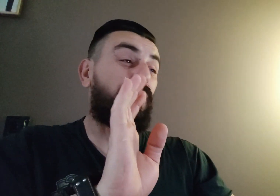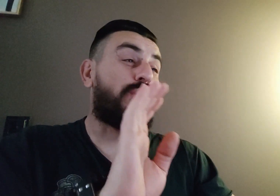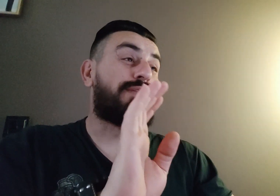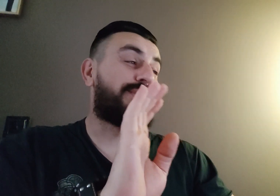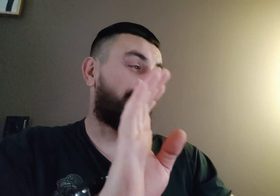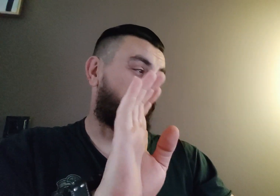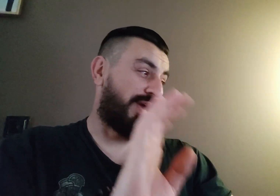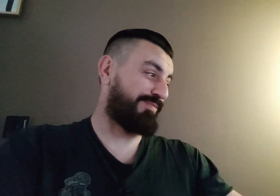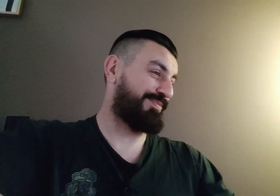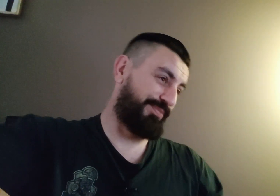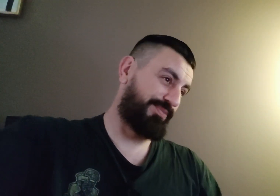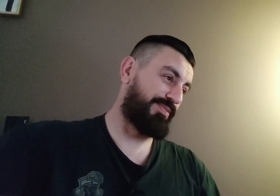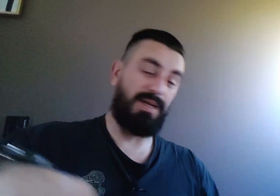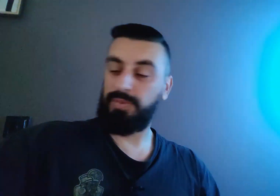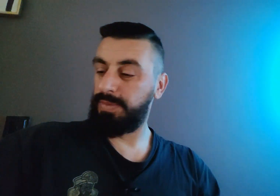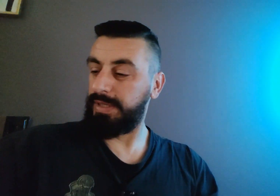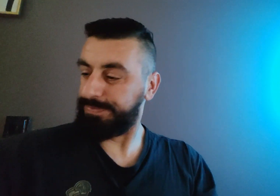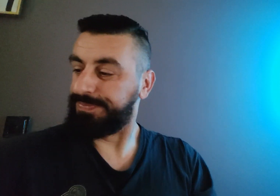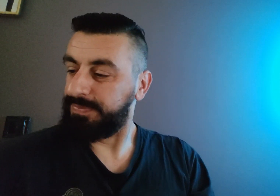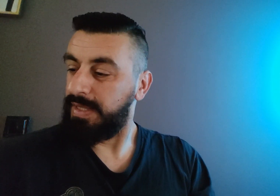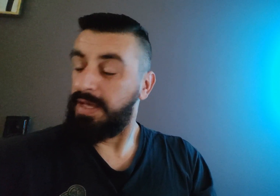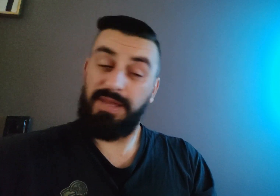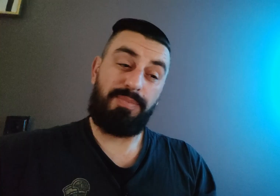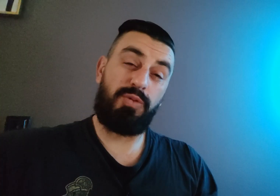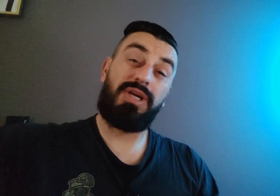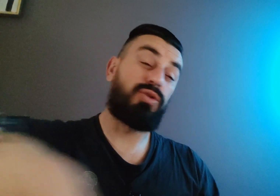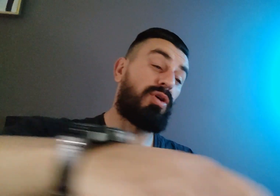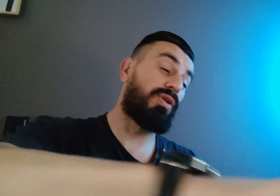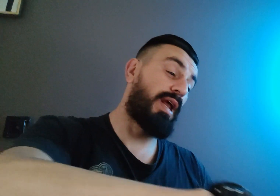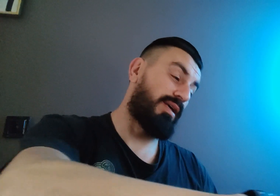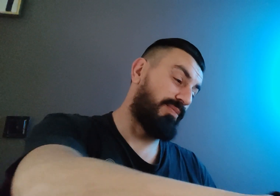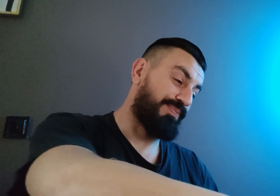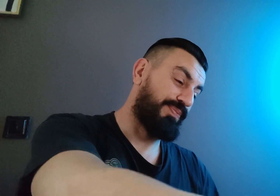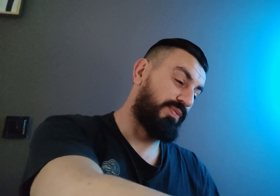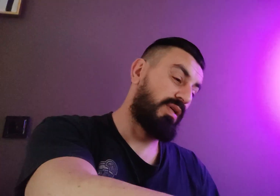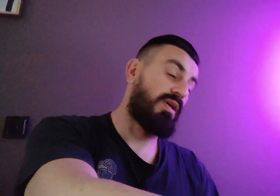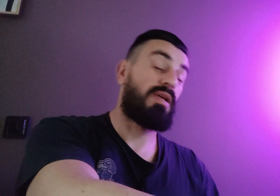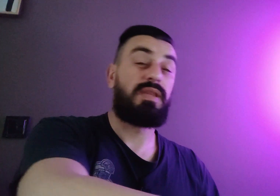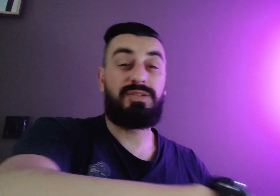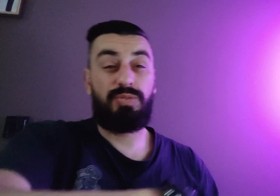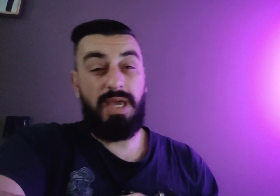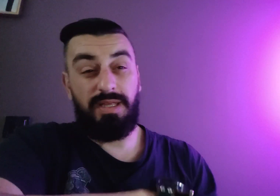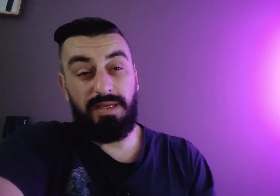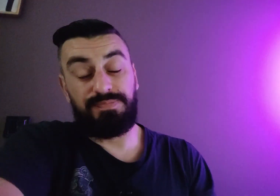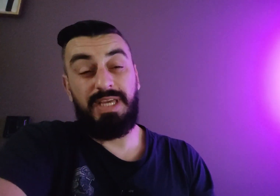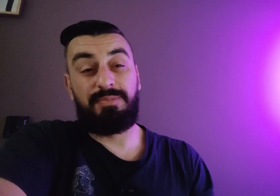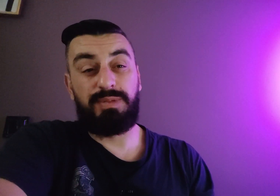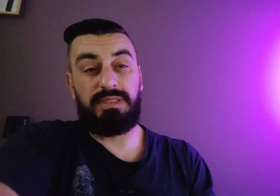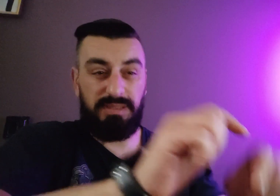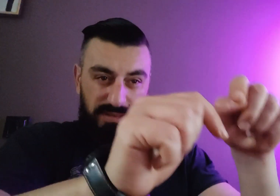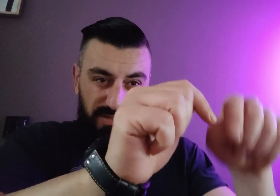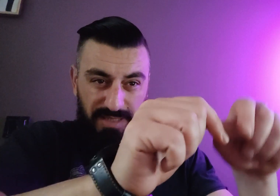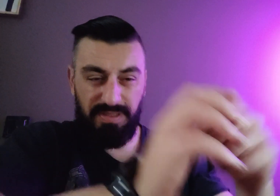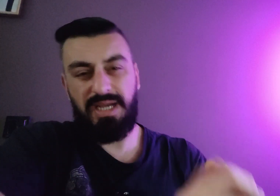Πολύ φθηνό παιδιά Θα πούμε Θα πιούμε και το νερό νεράκι Δεν ξέρω ποια είναι η